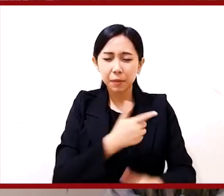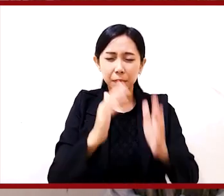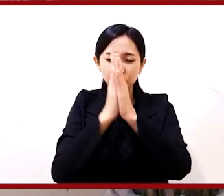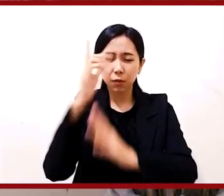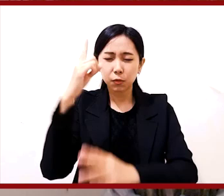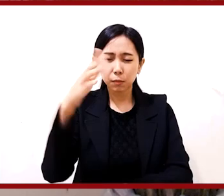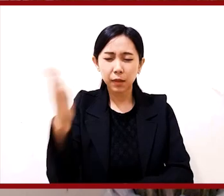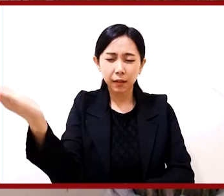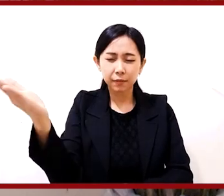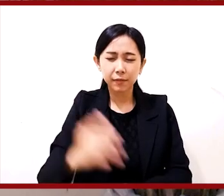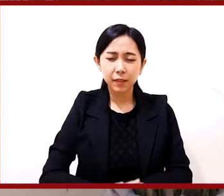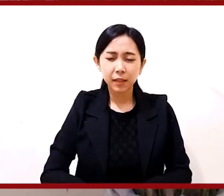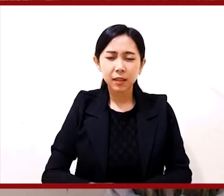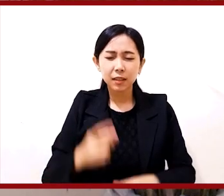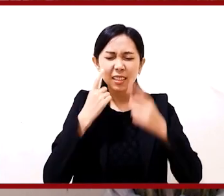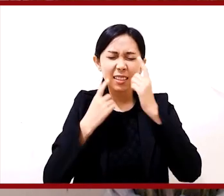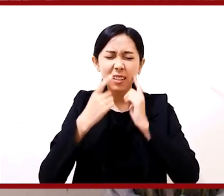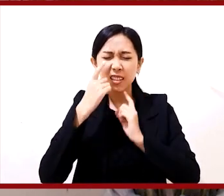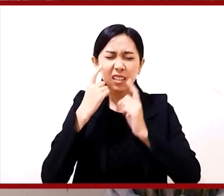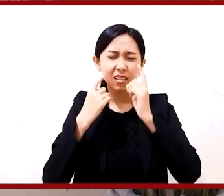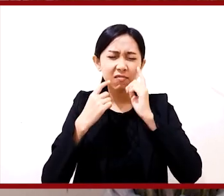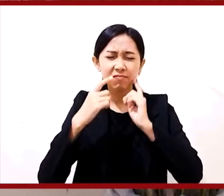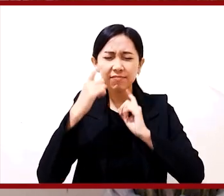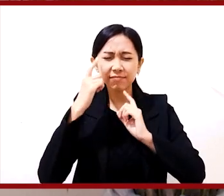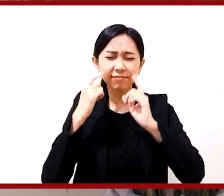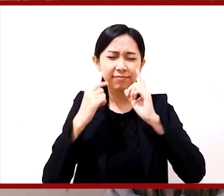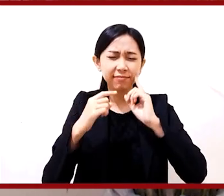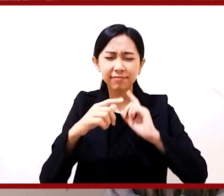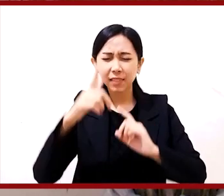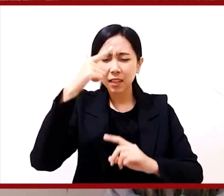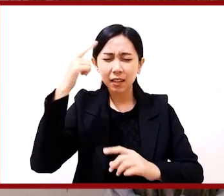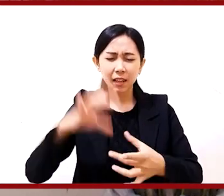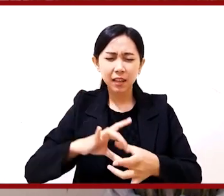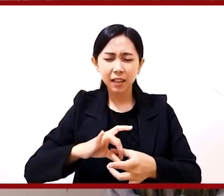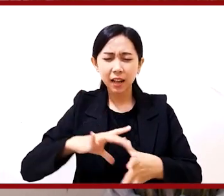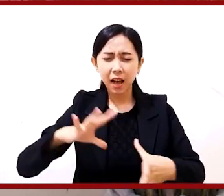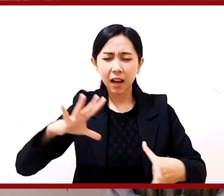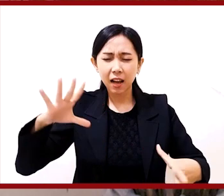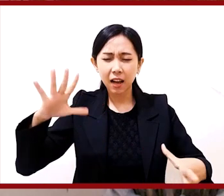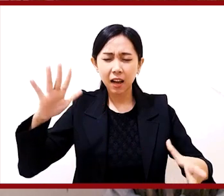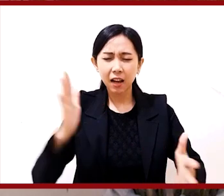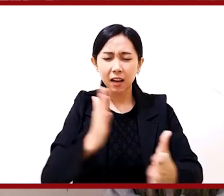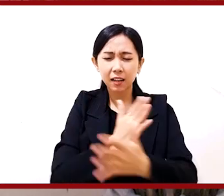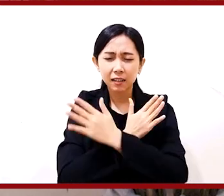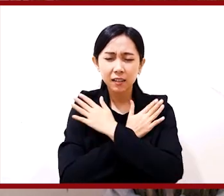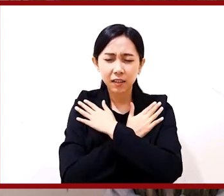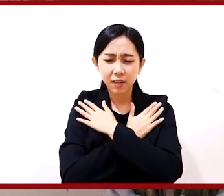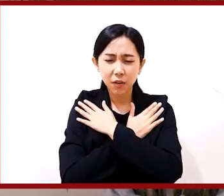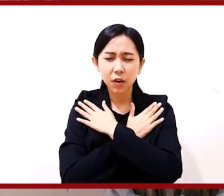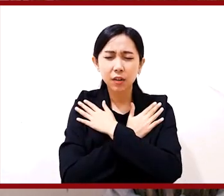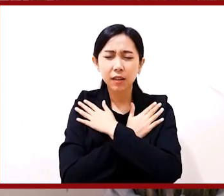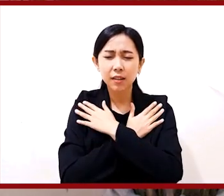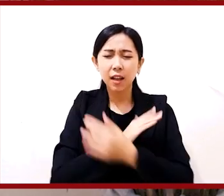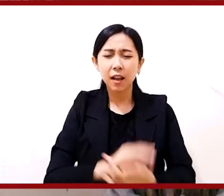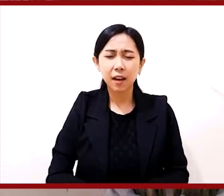Kami berdoa bagi mereka yang mengalami kesedihan dan duka cita karena kehilangan kekasih hati